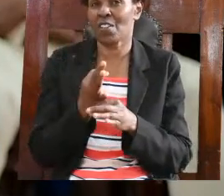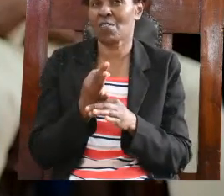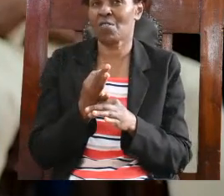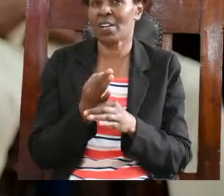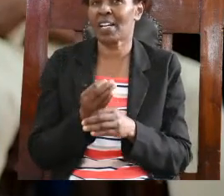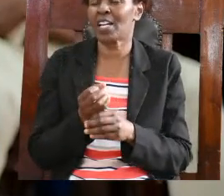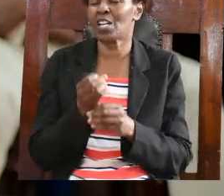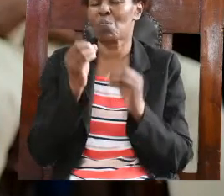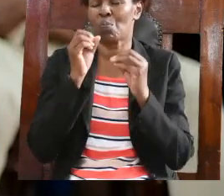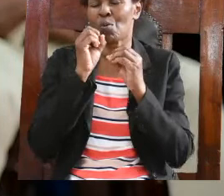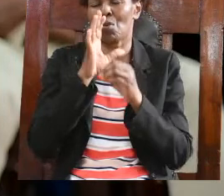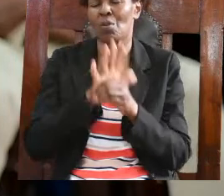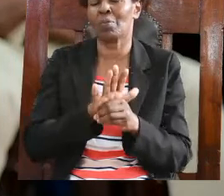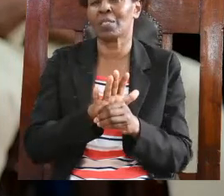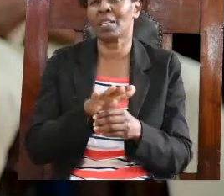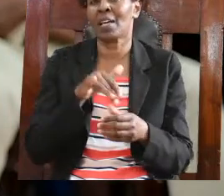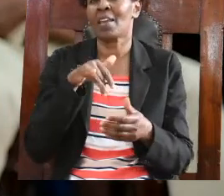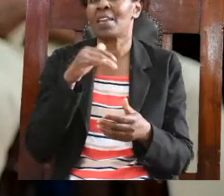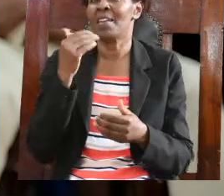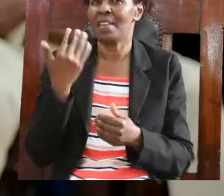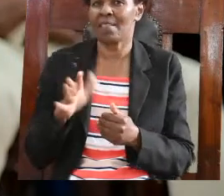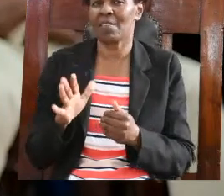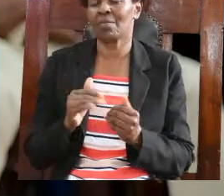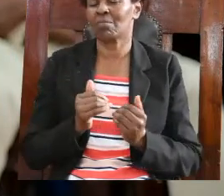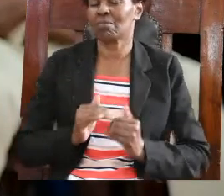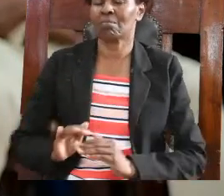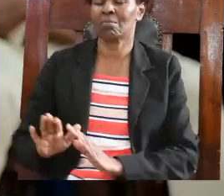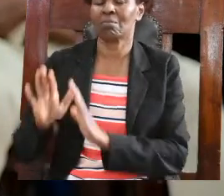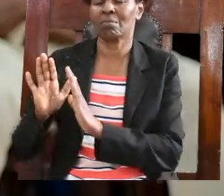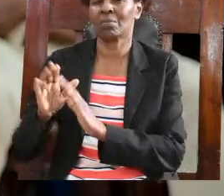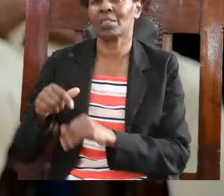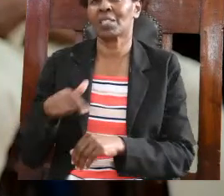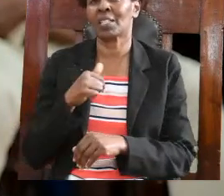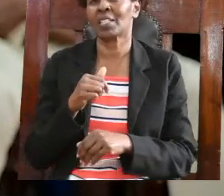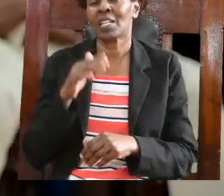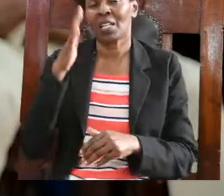tuacha hata kamwe, Paulo akagundua hata katika